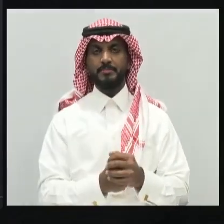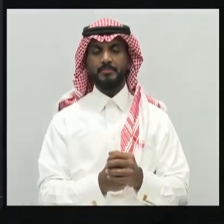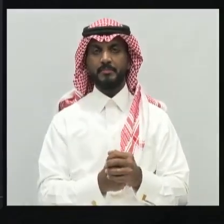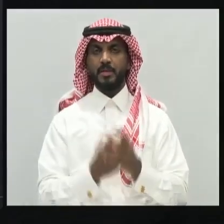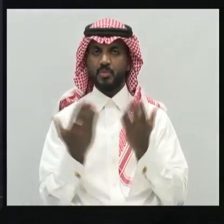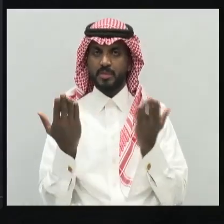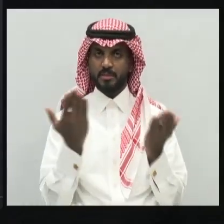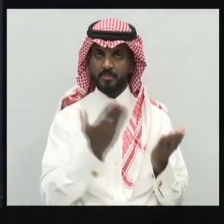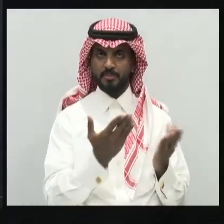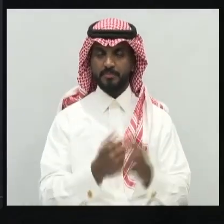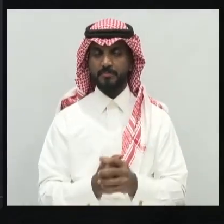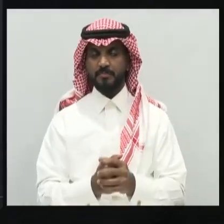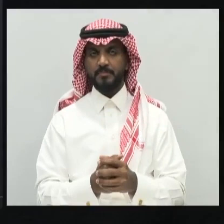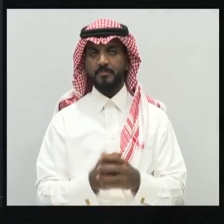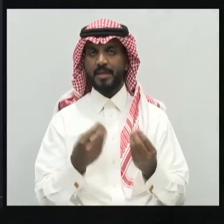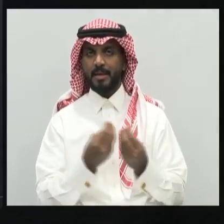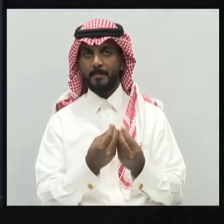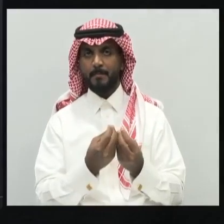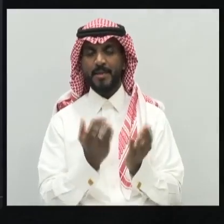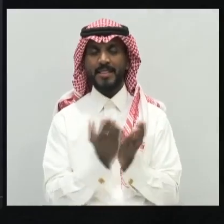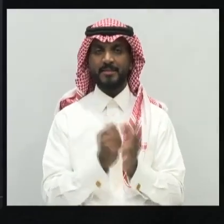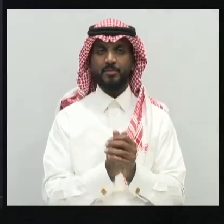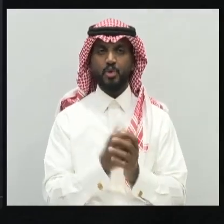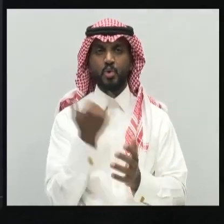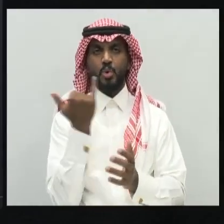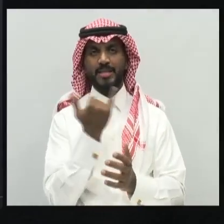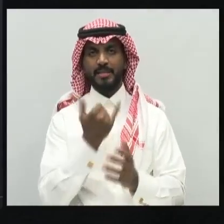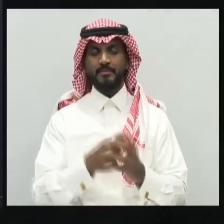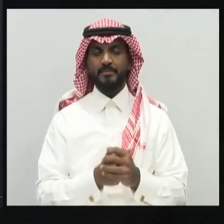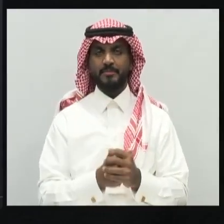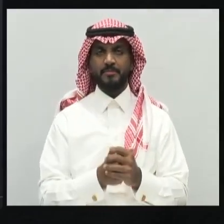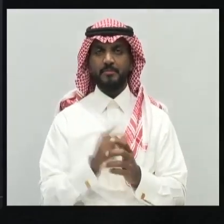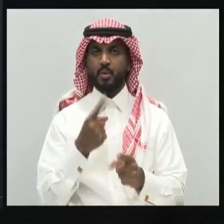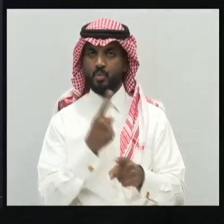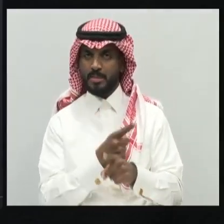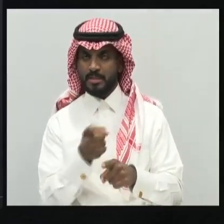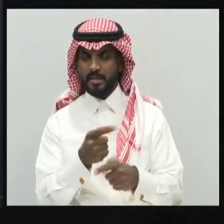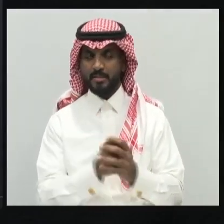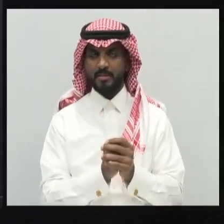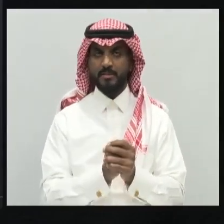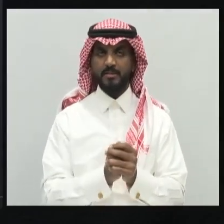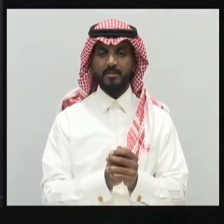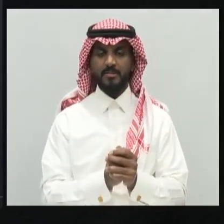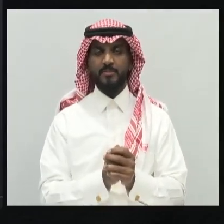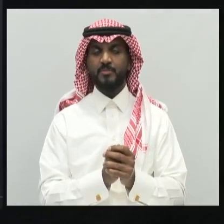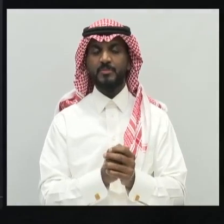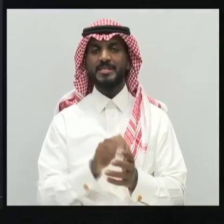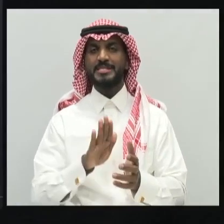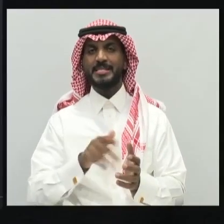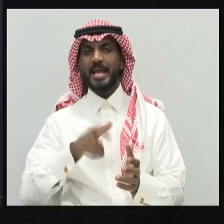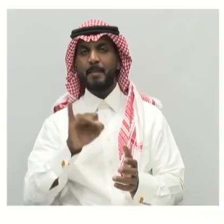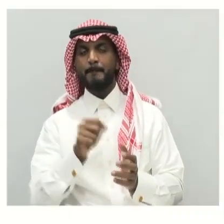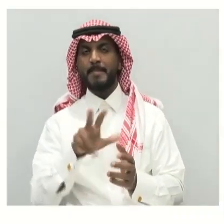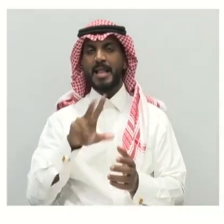اهلا وسهلا بكم معنا في ماده لغتي ساكون معكم في هذا الدرس انا معلم الماده